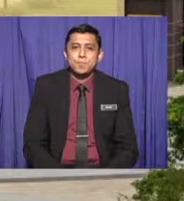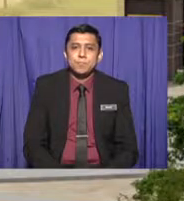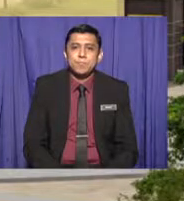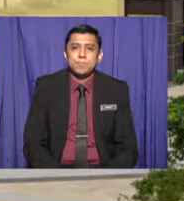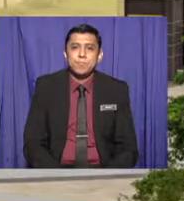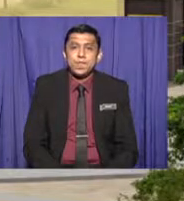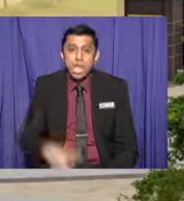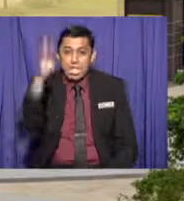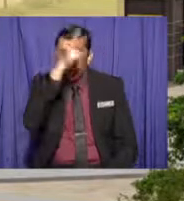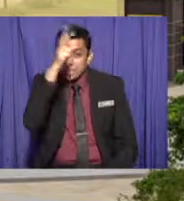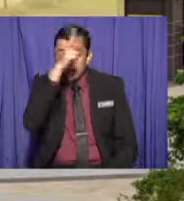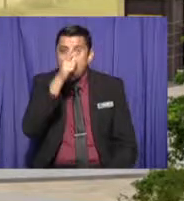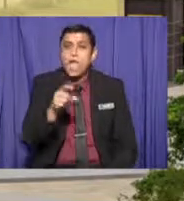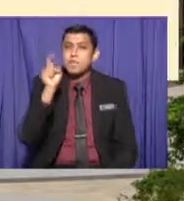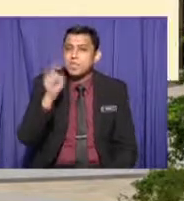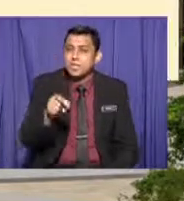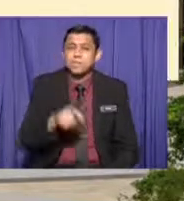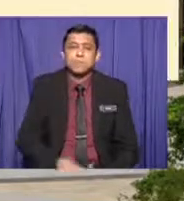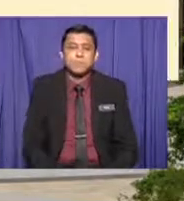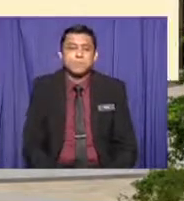Pihak kerajaan pula harus